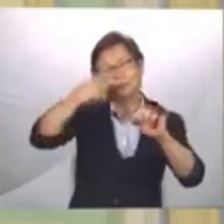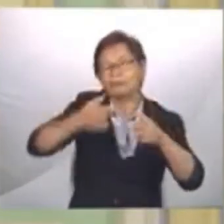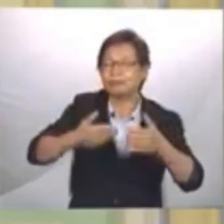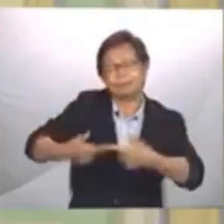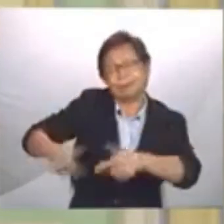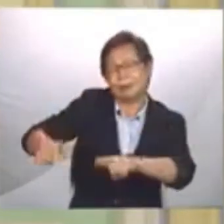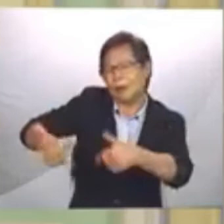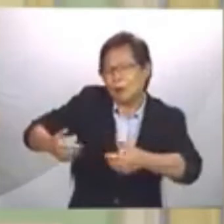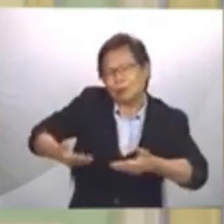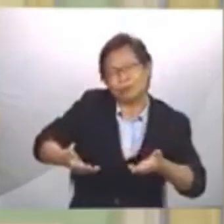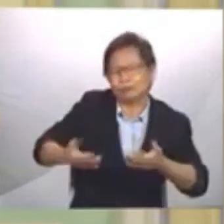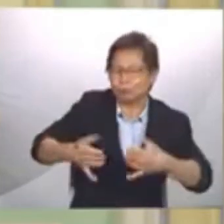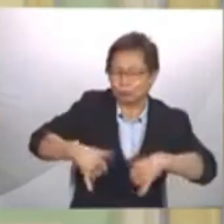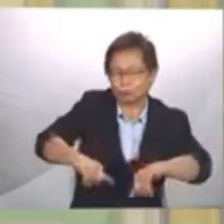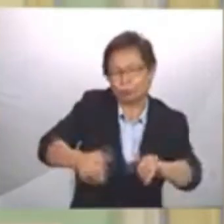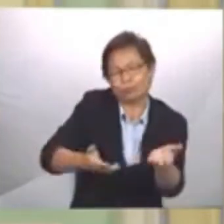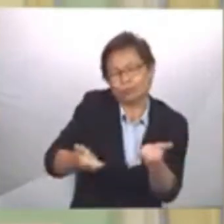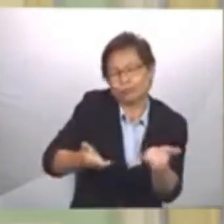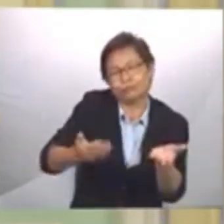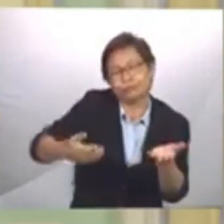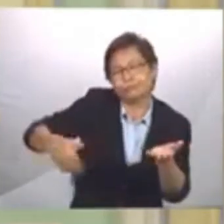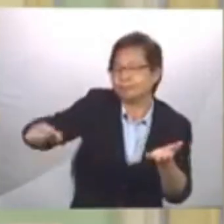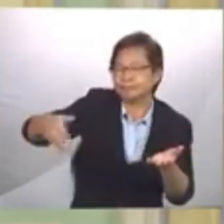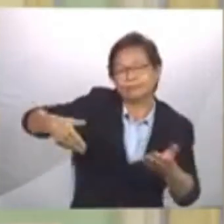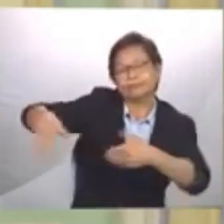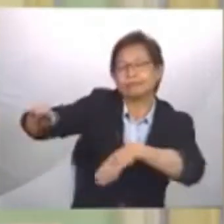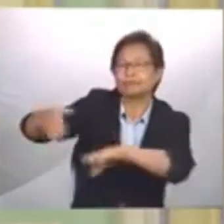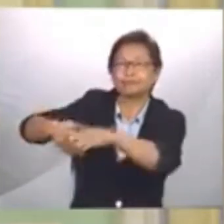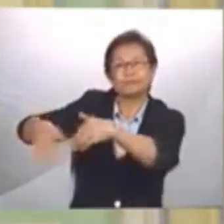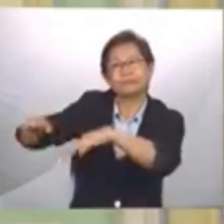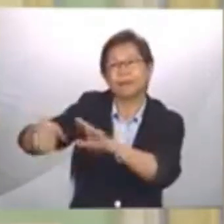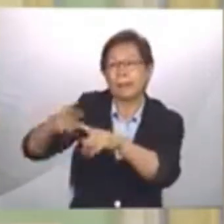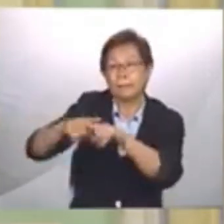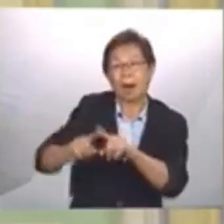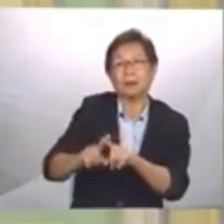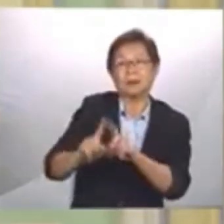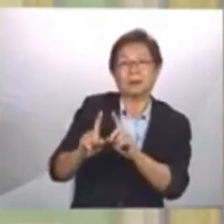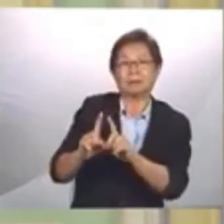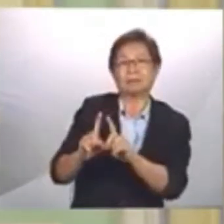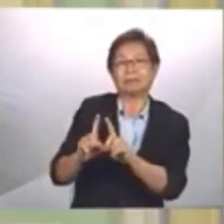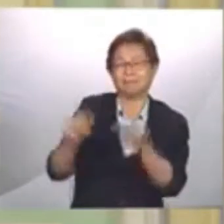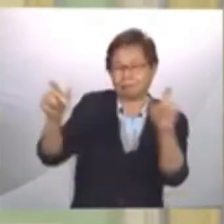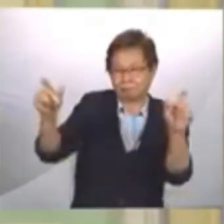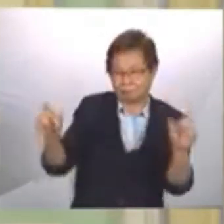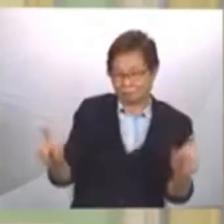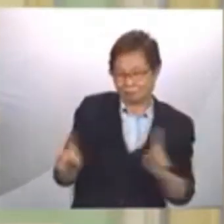meneruskan perkhidmatan mereka. Walaubagaimanapun, penjarakan sosial dan juga